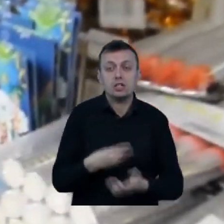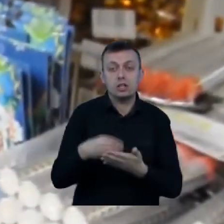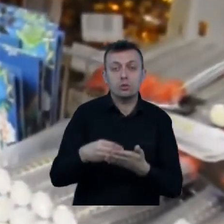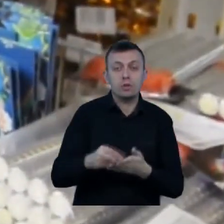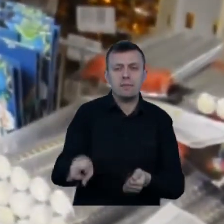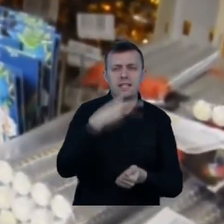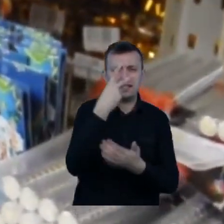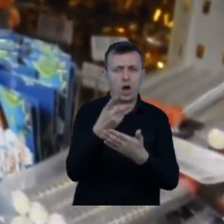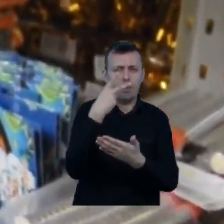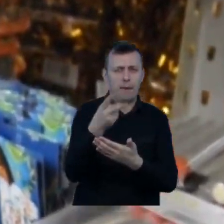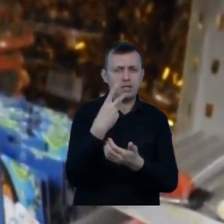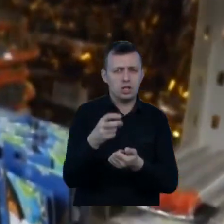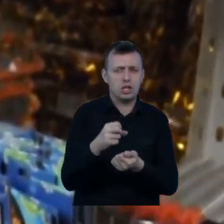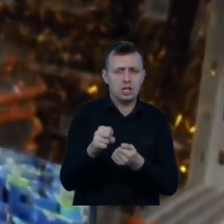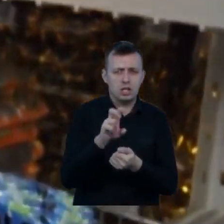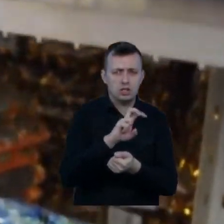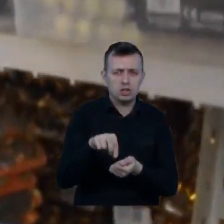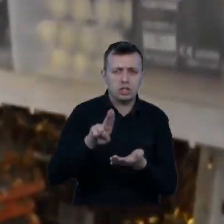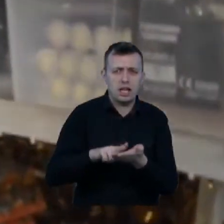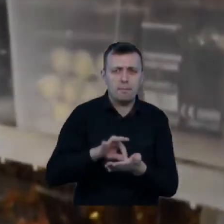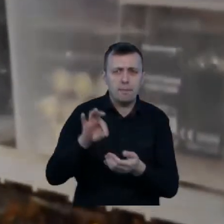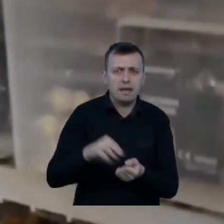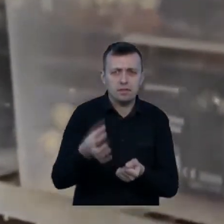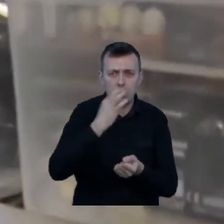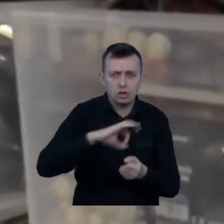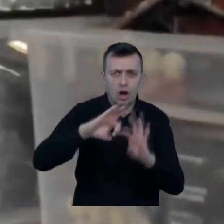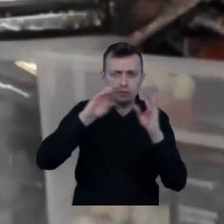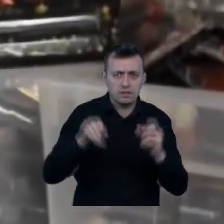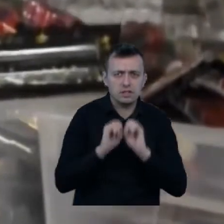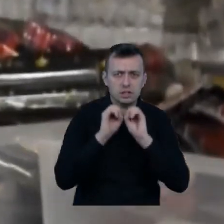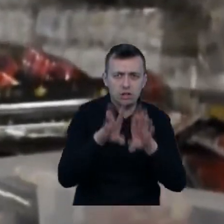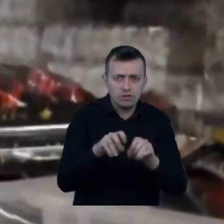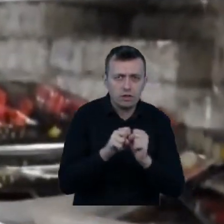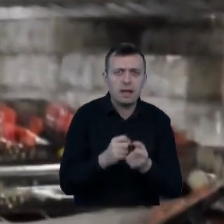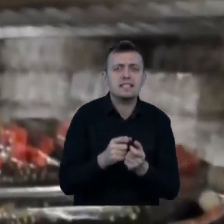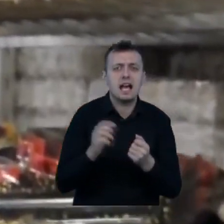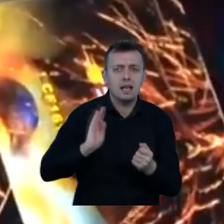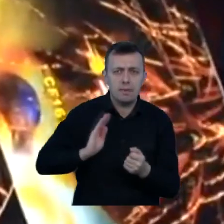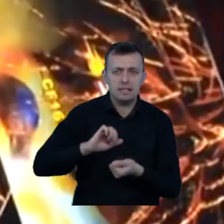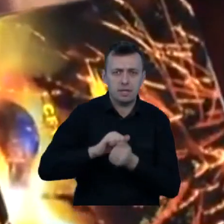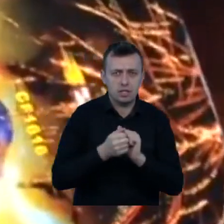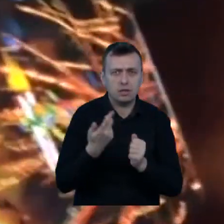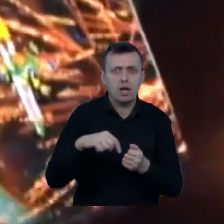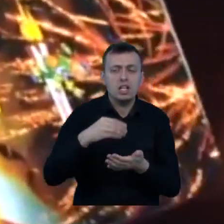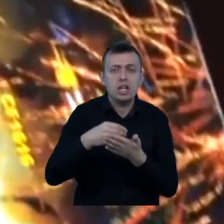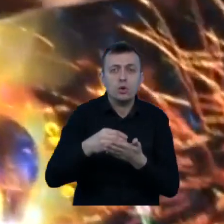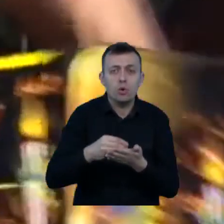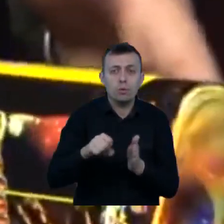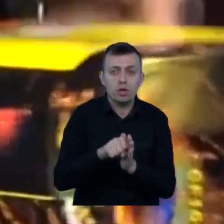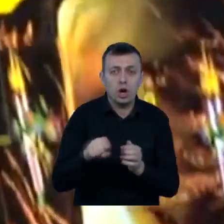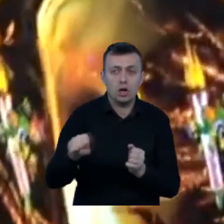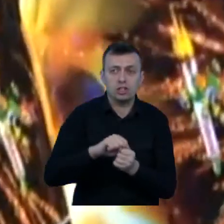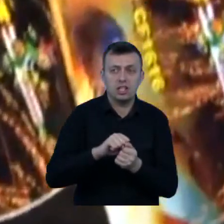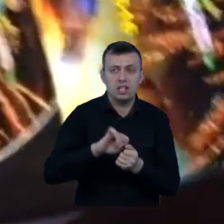fajerwerków. Kupując fajerwerki lub petardy, zwróćmy uwagę, czy posiadają one odpowiednie atesty. Nie kupuj fajerwerków od przypadkowych osób.